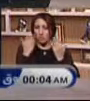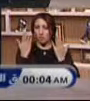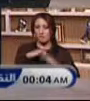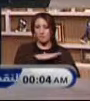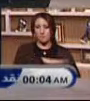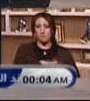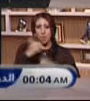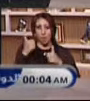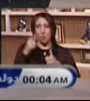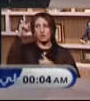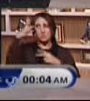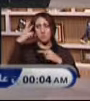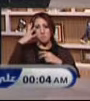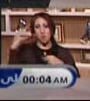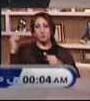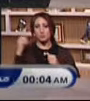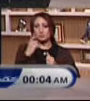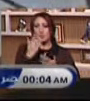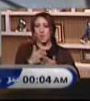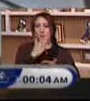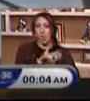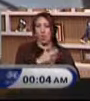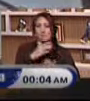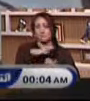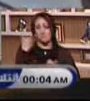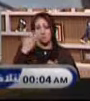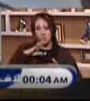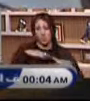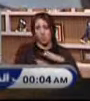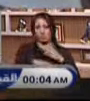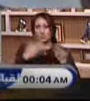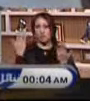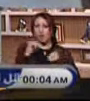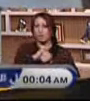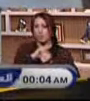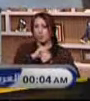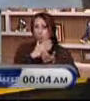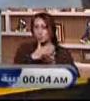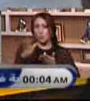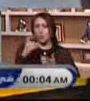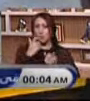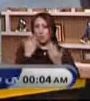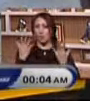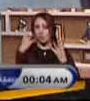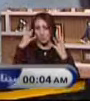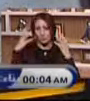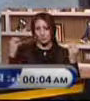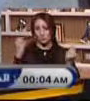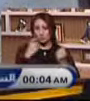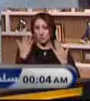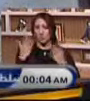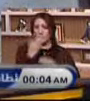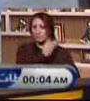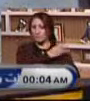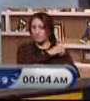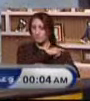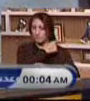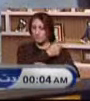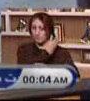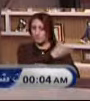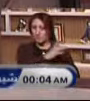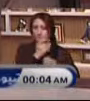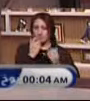لنا يا رب العالمين. ارزقنا قبل الموت توبه وهدايه، ولحظه الموت روحا وراحه، وبعد الموت اكراما ومغفره ونعيما.